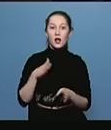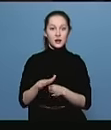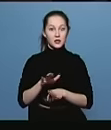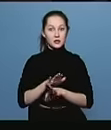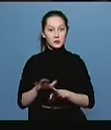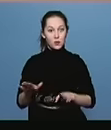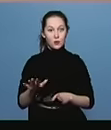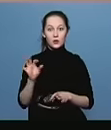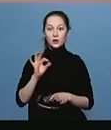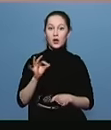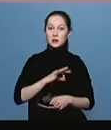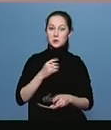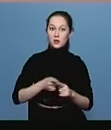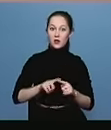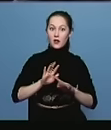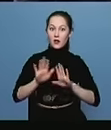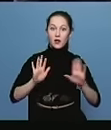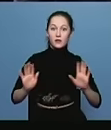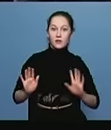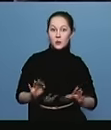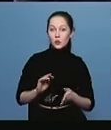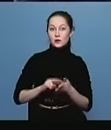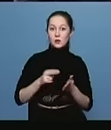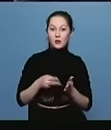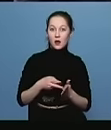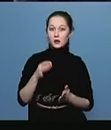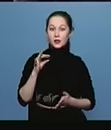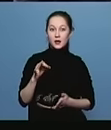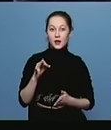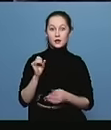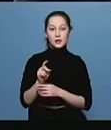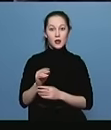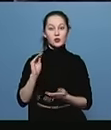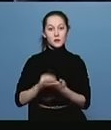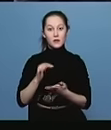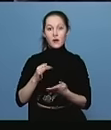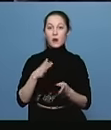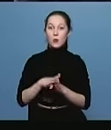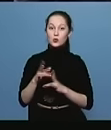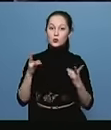муниципального имущества? Коллеги, так не пойдет. Поставили задачу, выводить надо район.